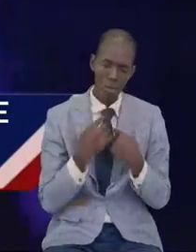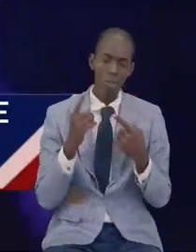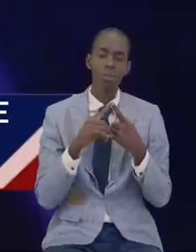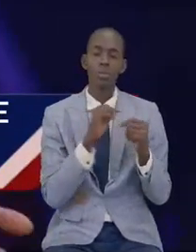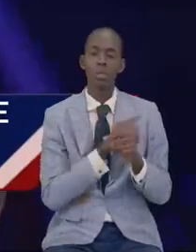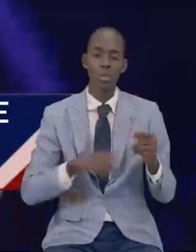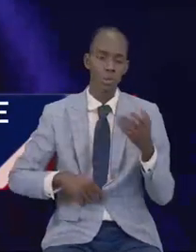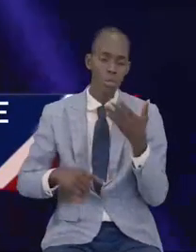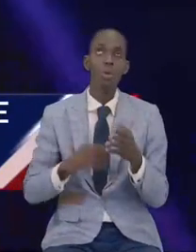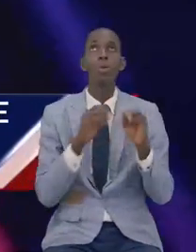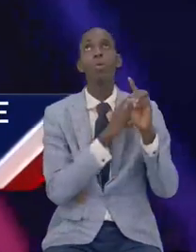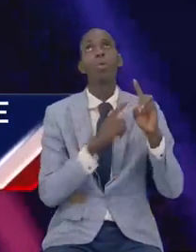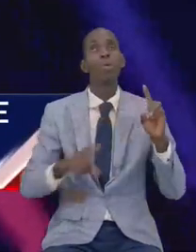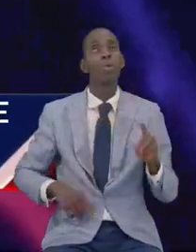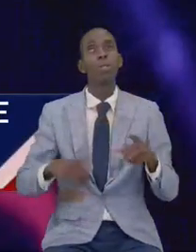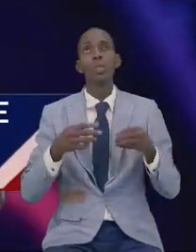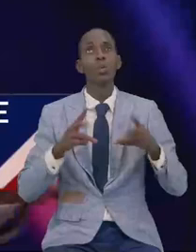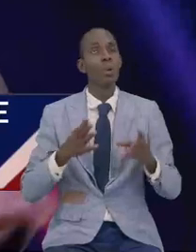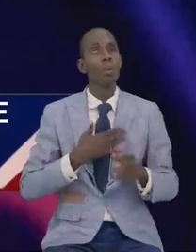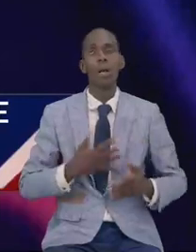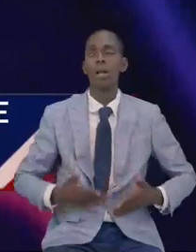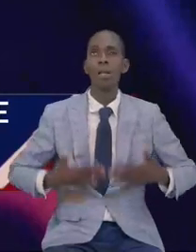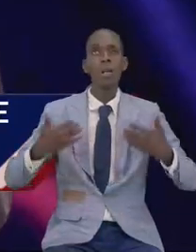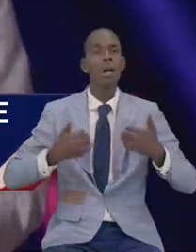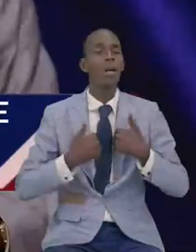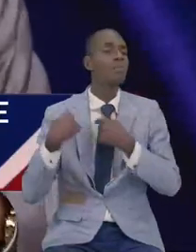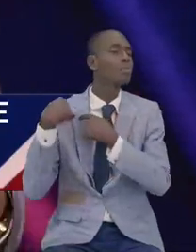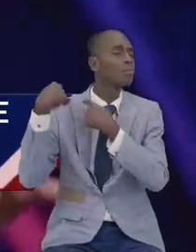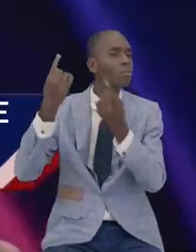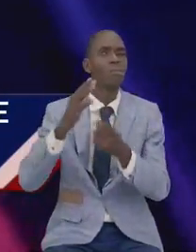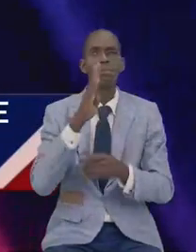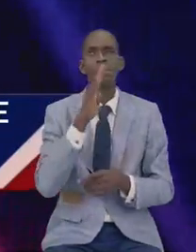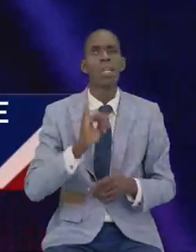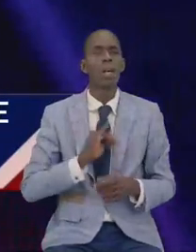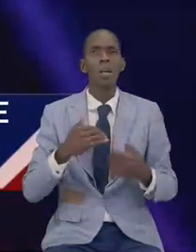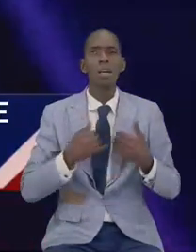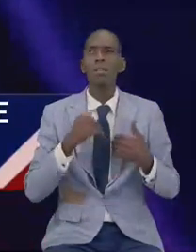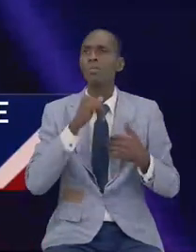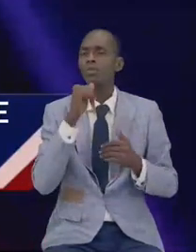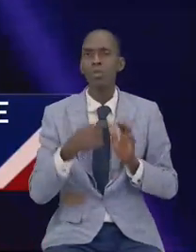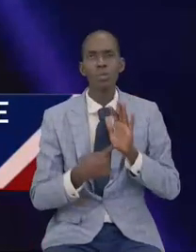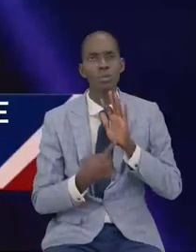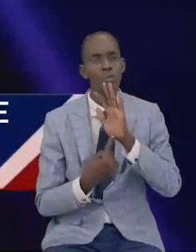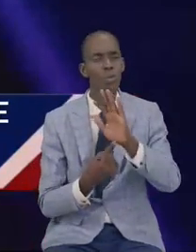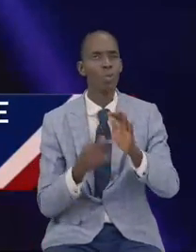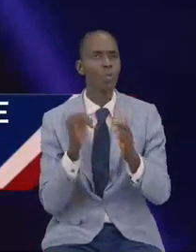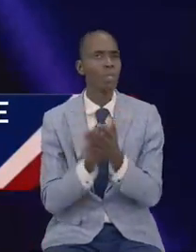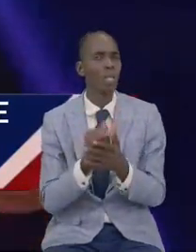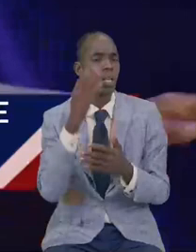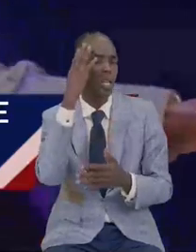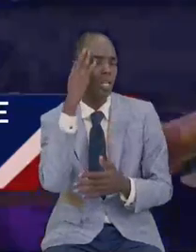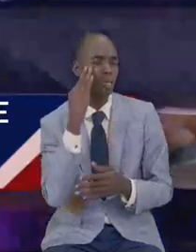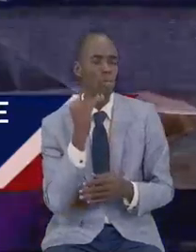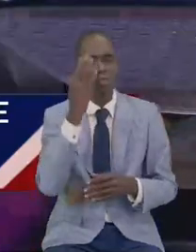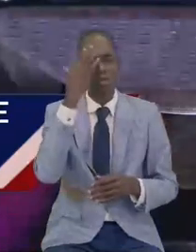livré au Seigneur, tu as pleuré, tu as crié, Seigneur, voici la telle que ma vie est, je n'ai pas démontré